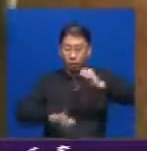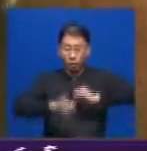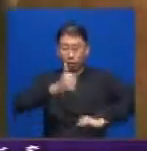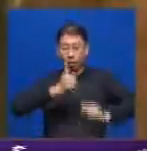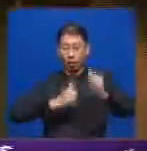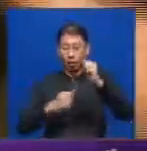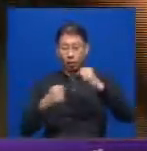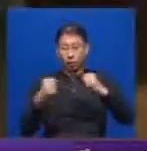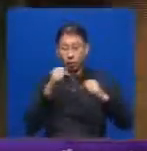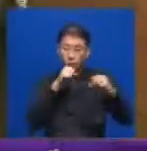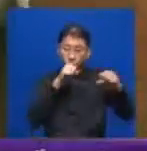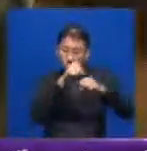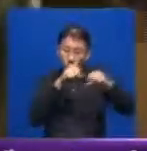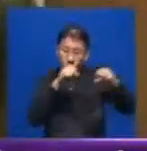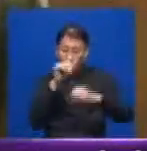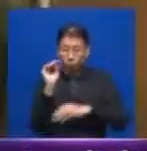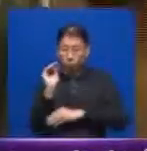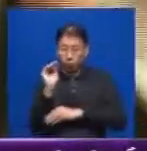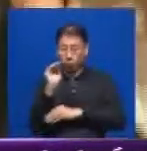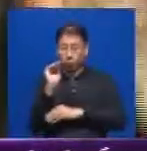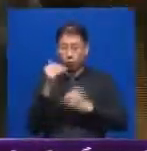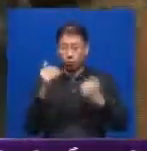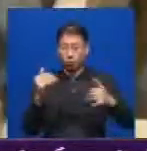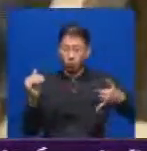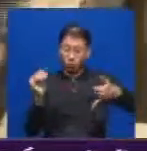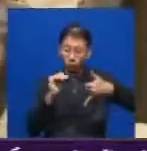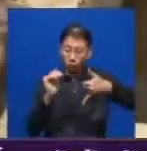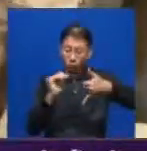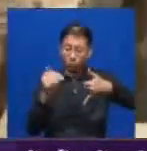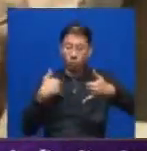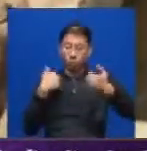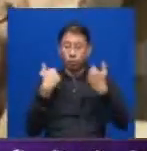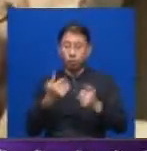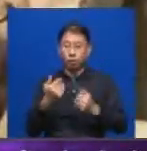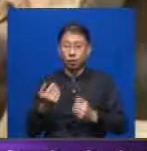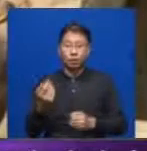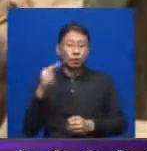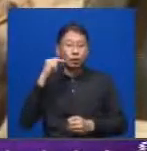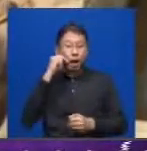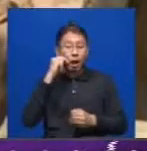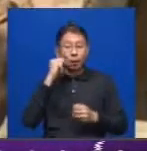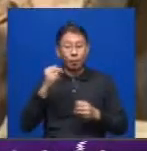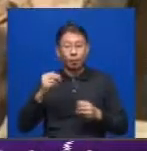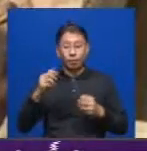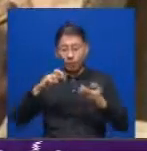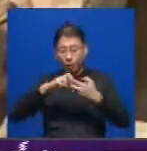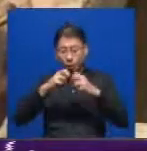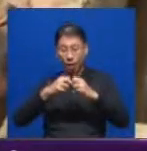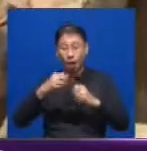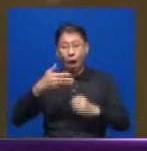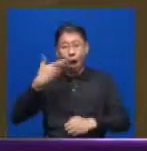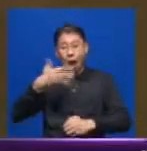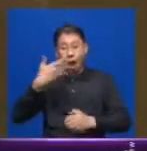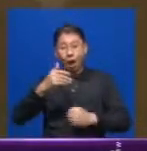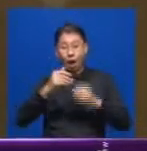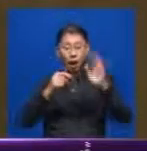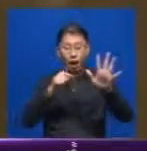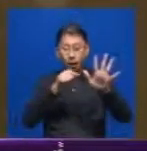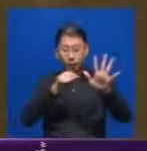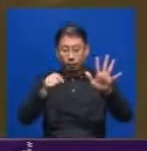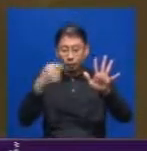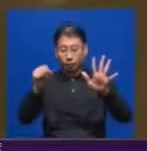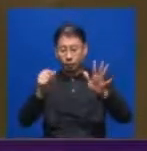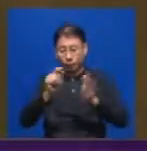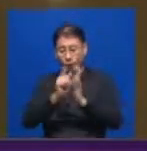ชกกับงูจงอางลงเพื่อความปลอดภัยของนักแสดงโดยต้องนำงูไปแช่น้ำเพื่อความคลายร้อนครั้งละ 5-10นาที